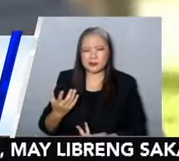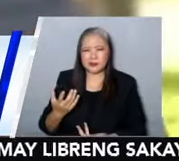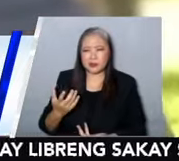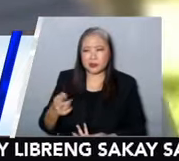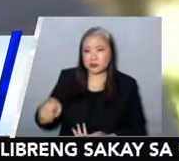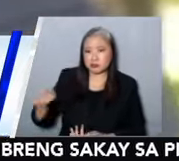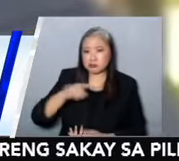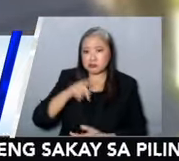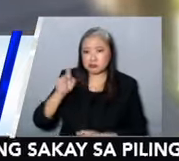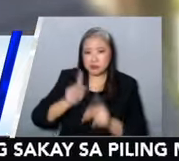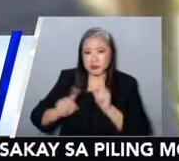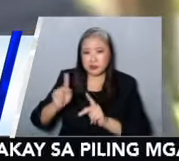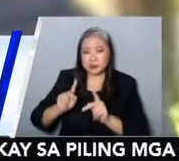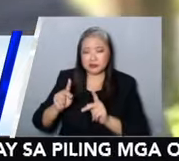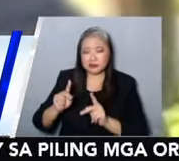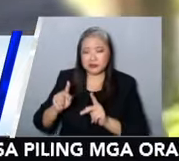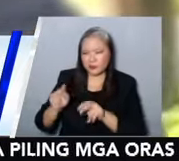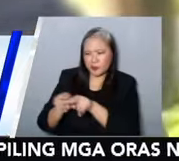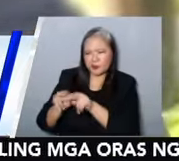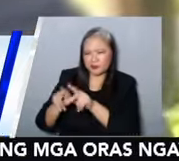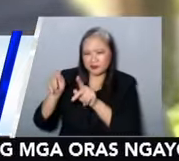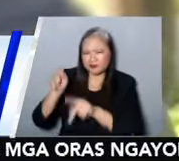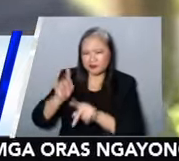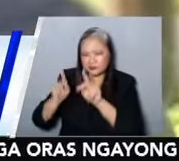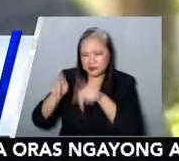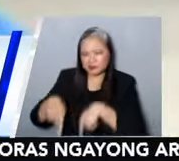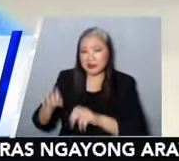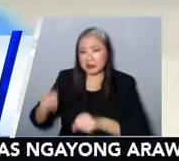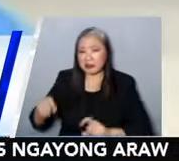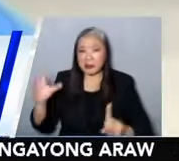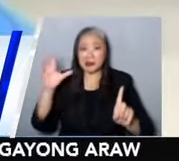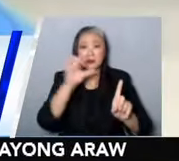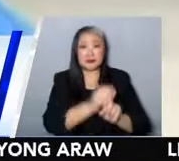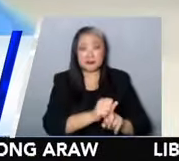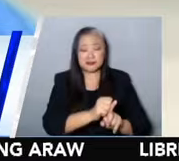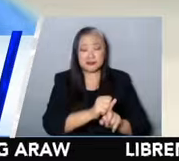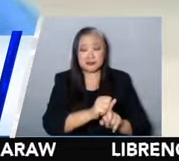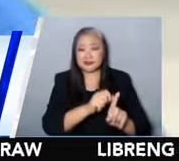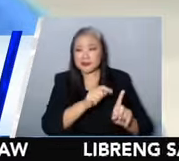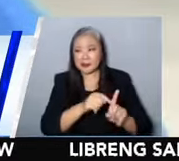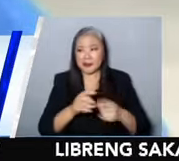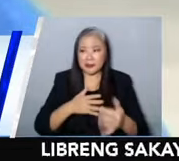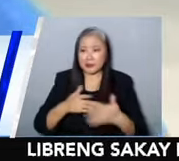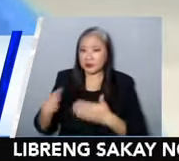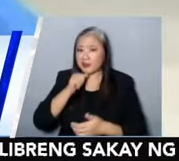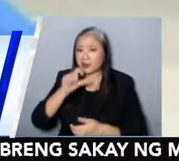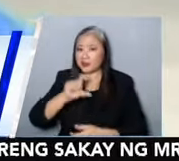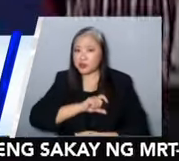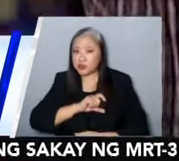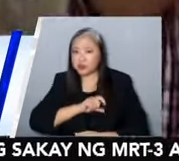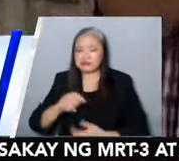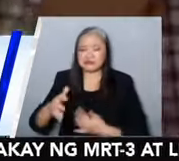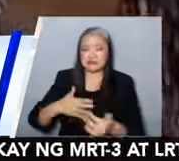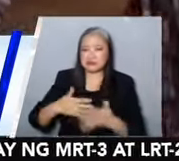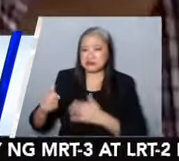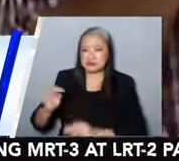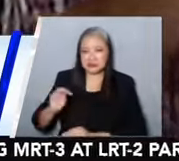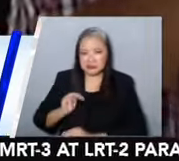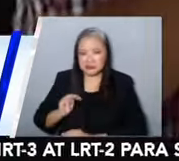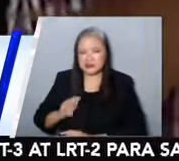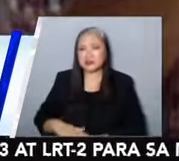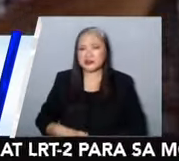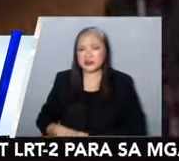arrest, pwede mag-aresto yung isang civilian, kahit hindi siya officer of the law, kapag in his